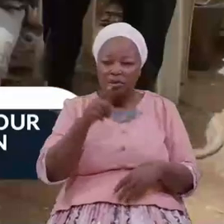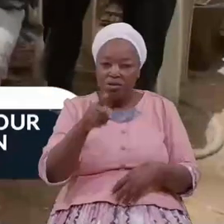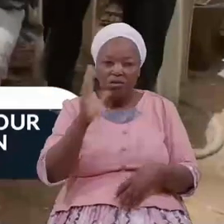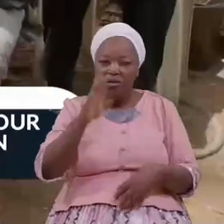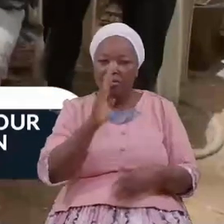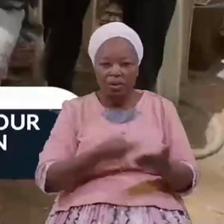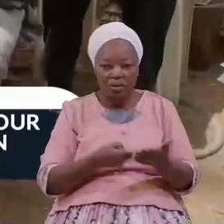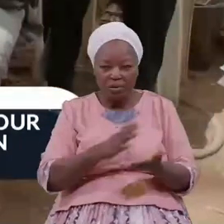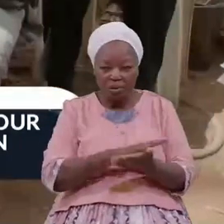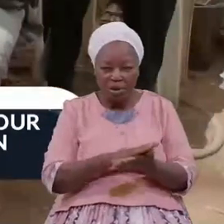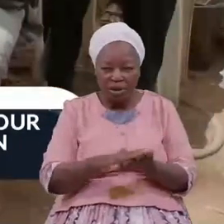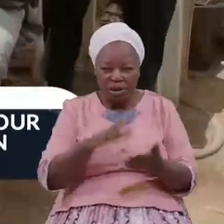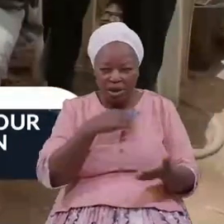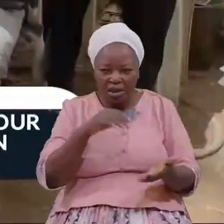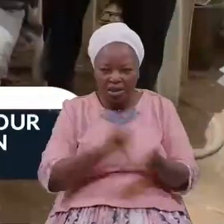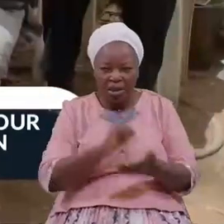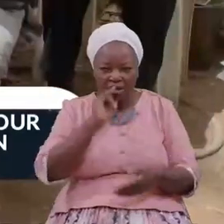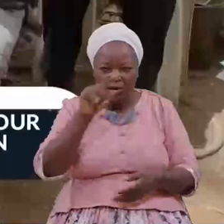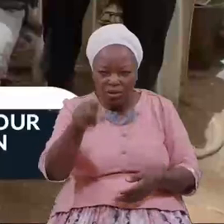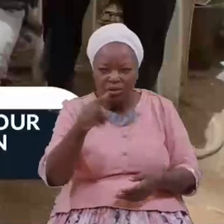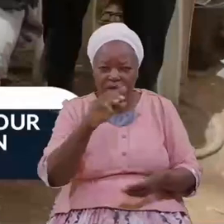semblable, mais sainte, c'est vous.